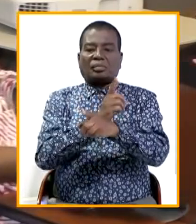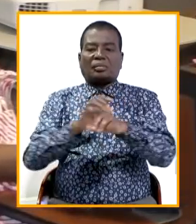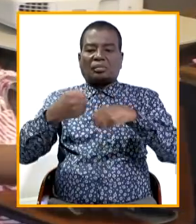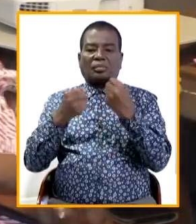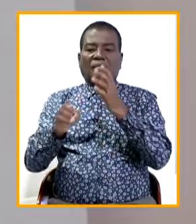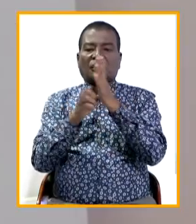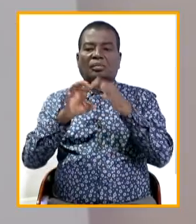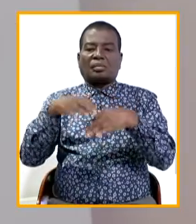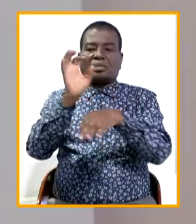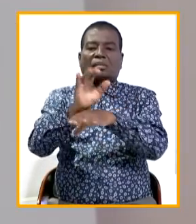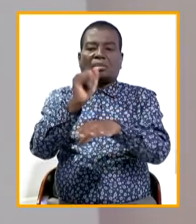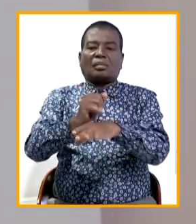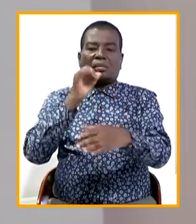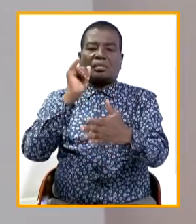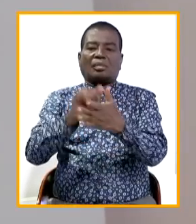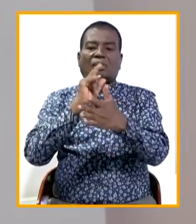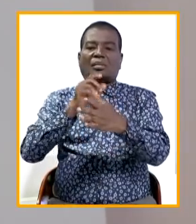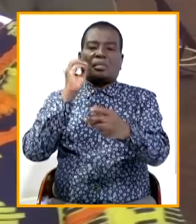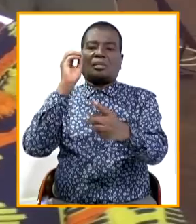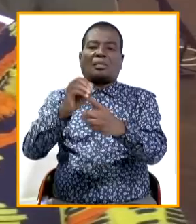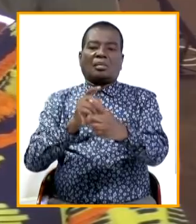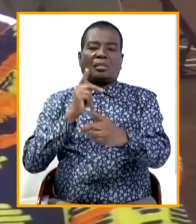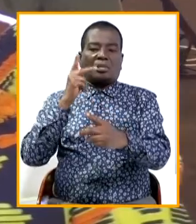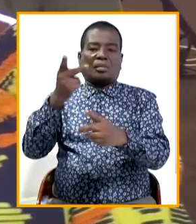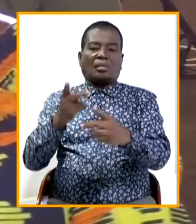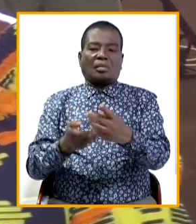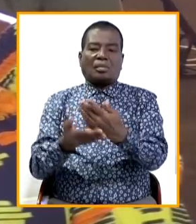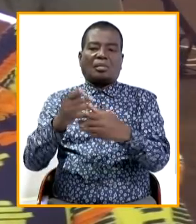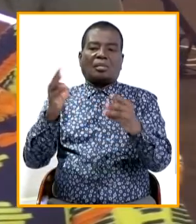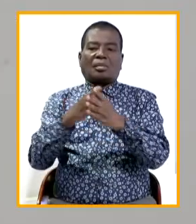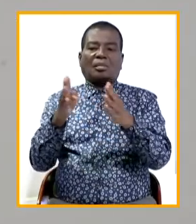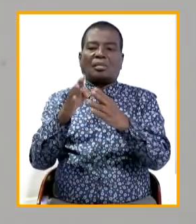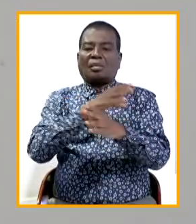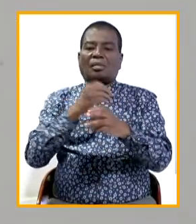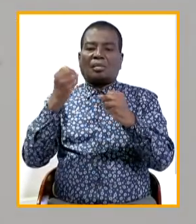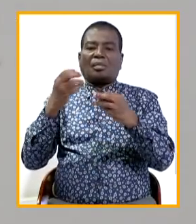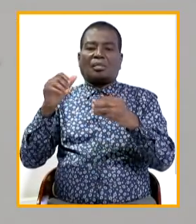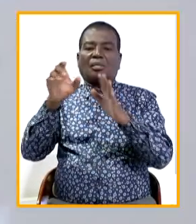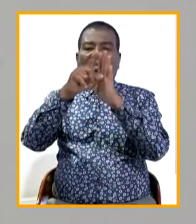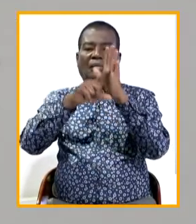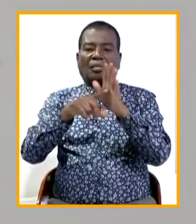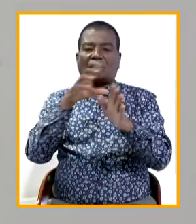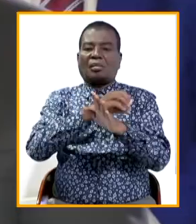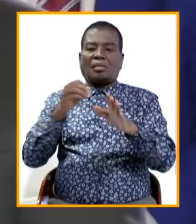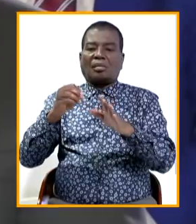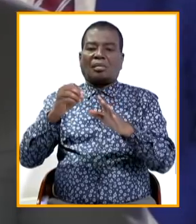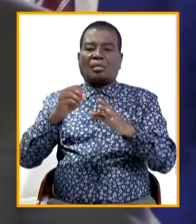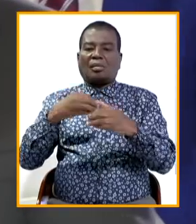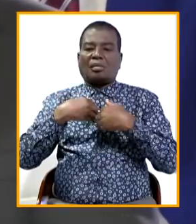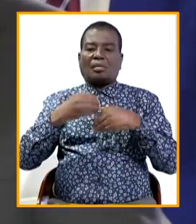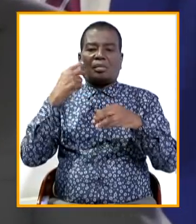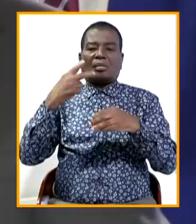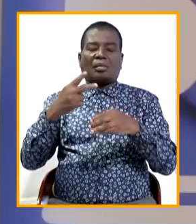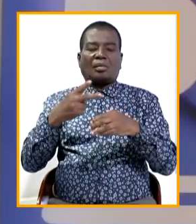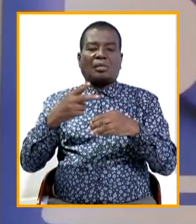Côte d'Ivoire, c'est l'objectif visé par ce forum au cours duquel plusieurs aspects de la citoyenneté active ont été